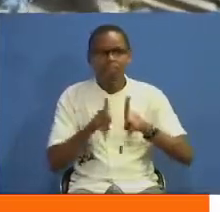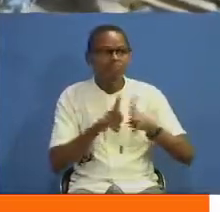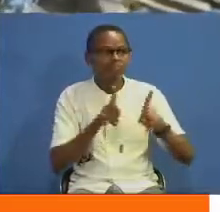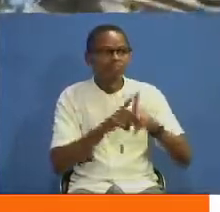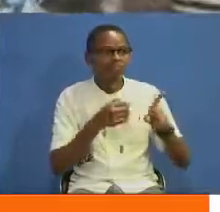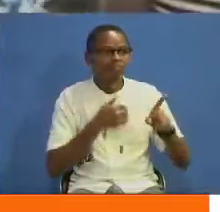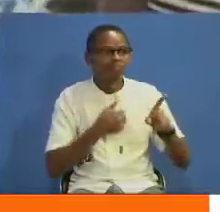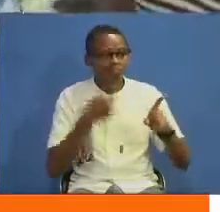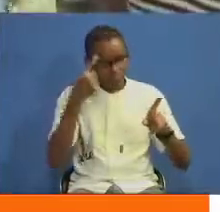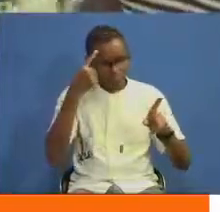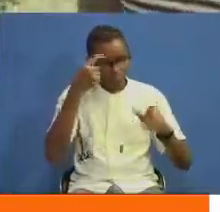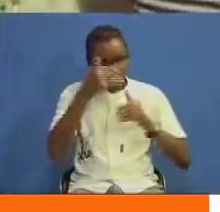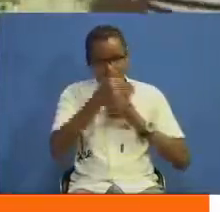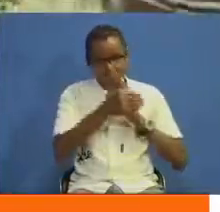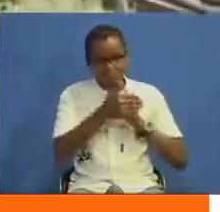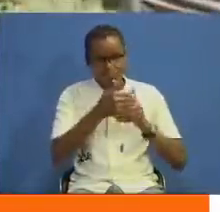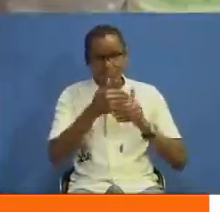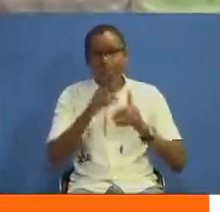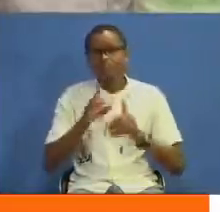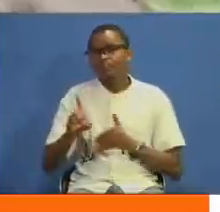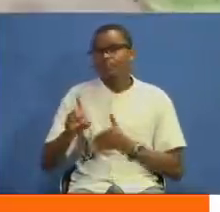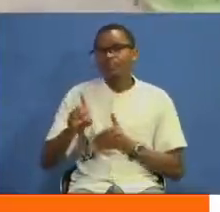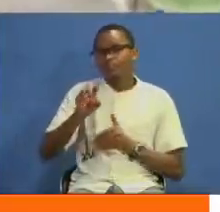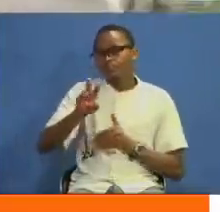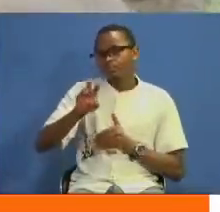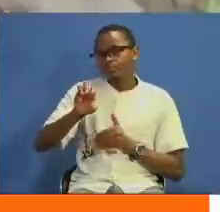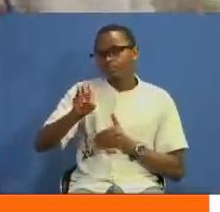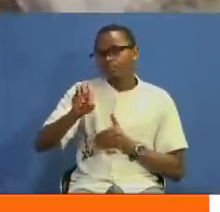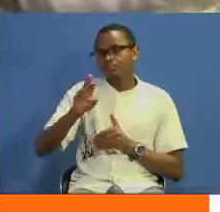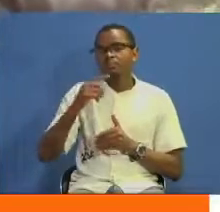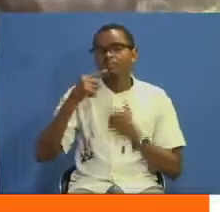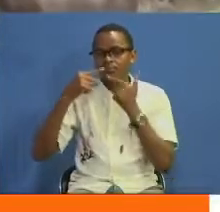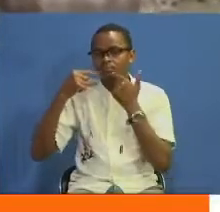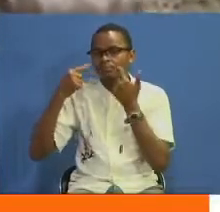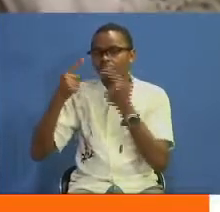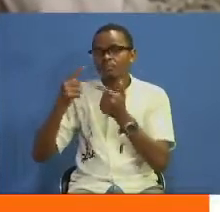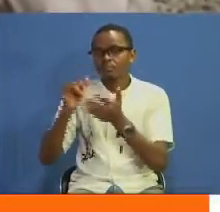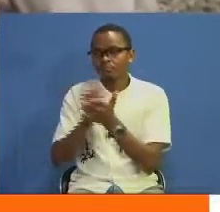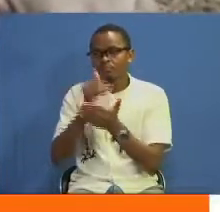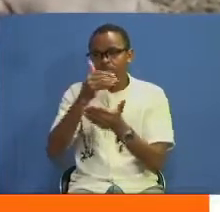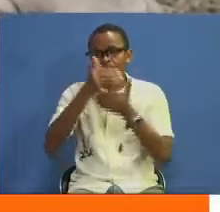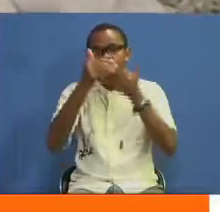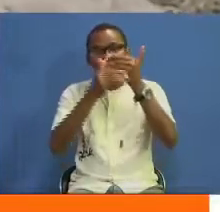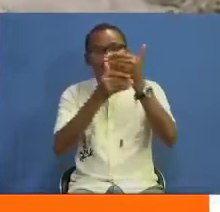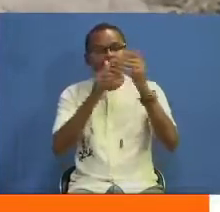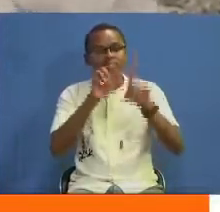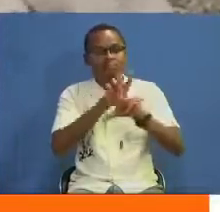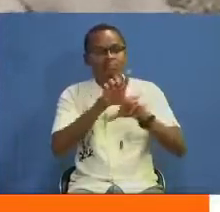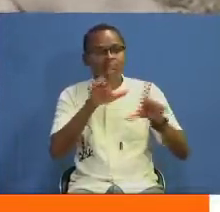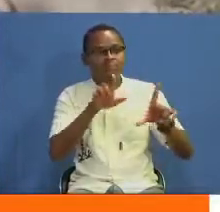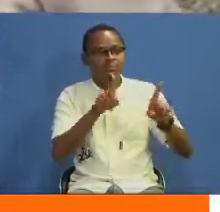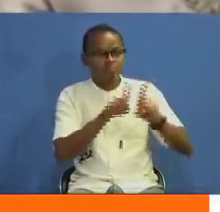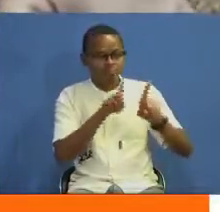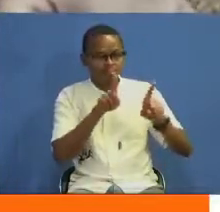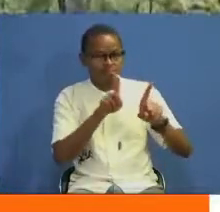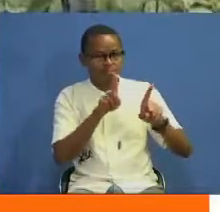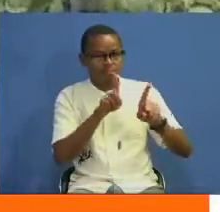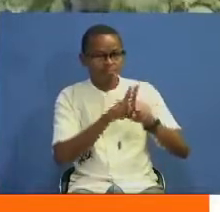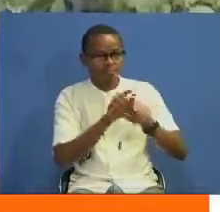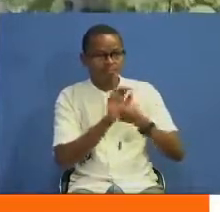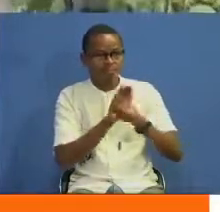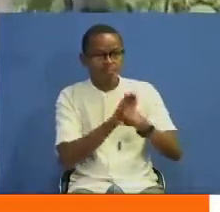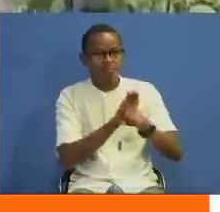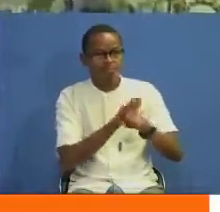ambazo zinavuka mipaka, chama cha walo kwa upande wake kimetangaza mradi wa kujenga kituo cha afya na kiwanda cha